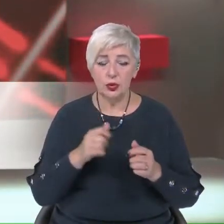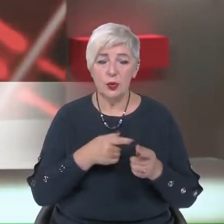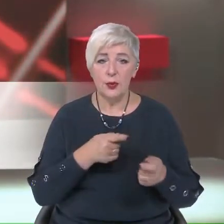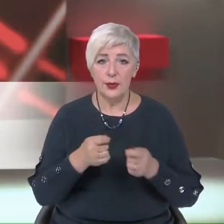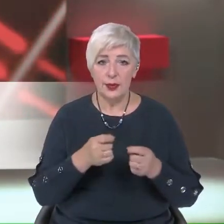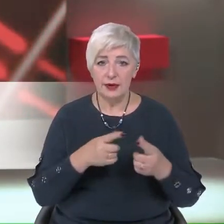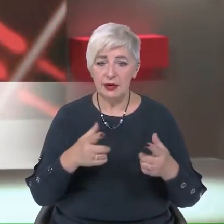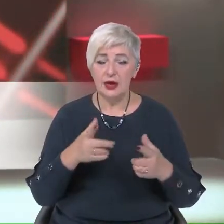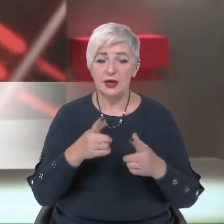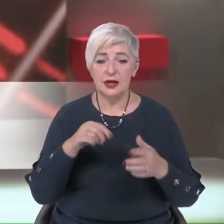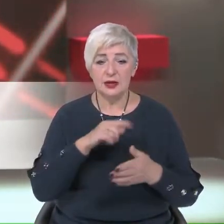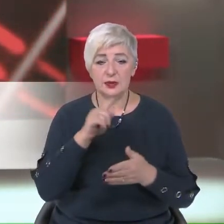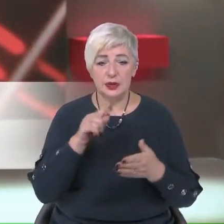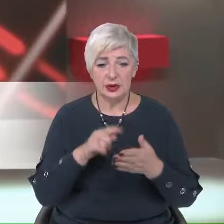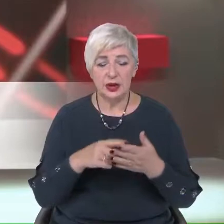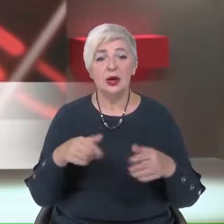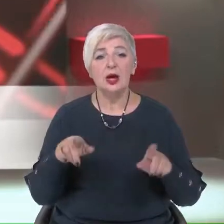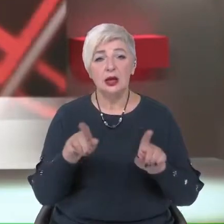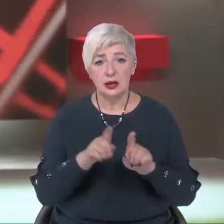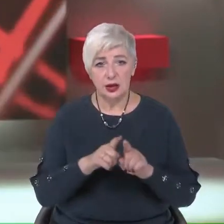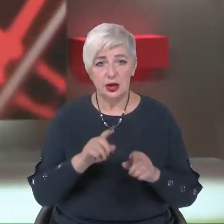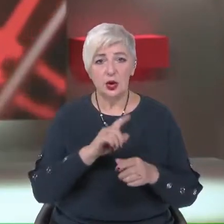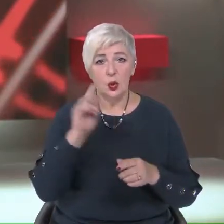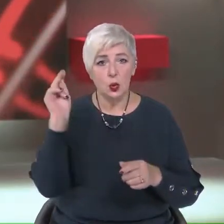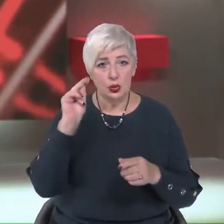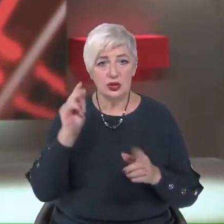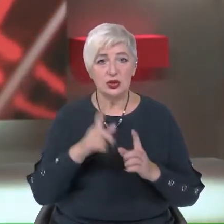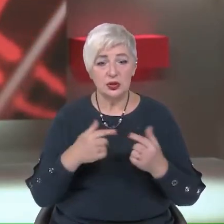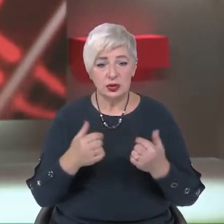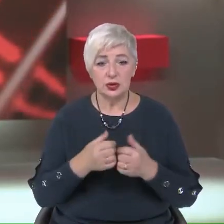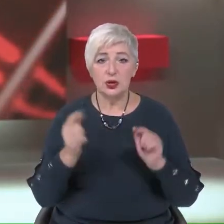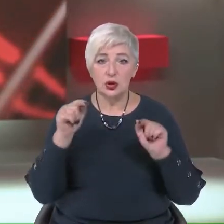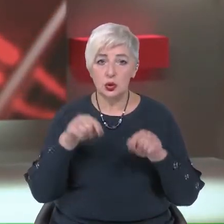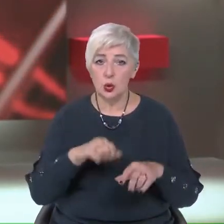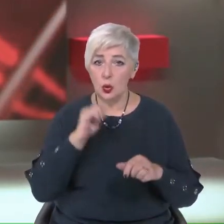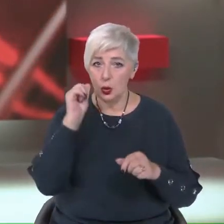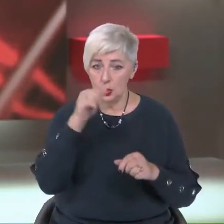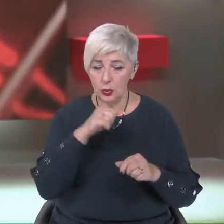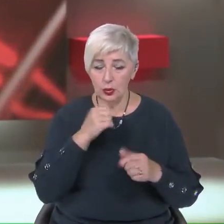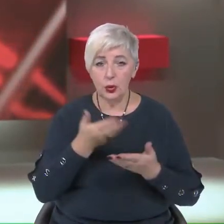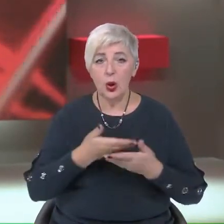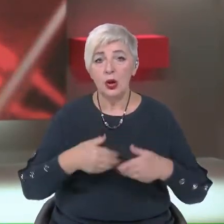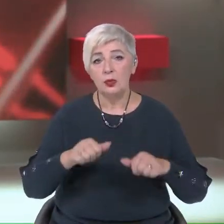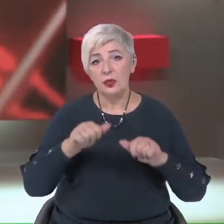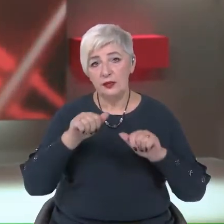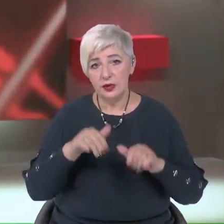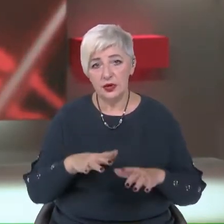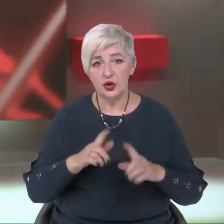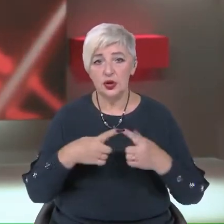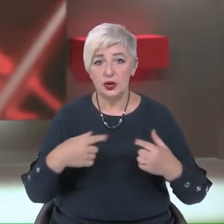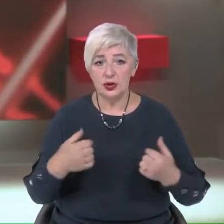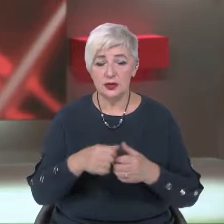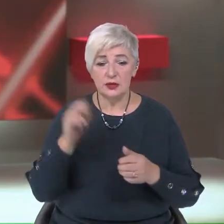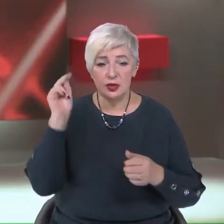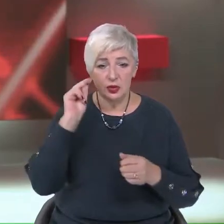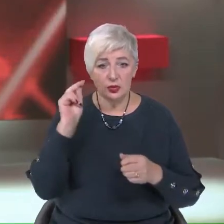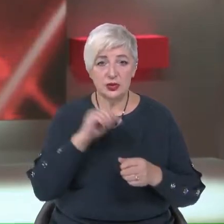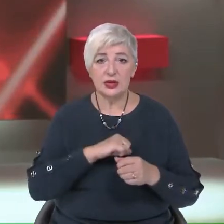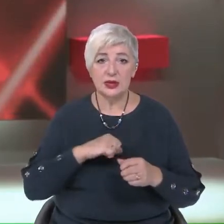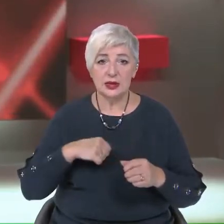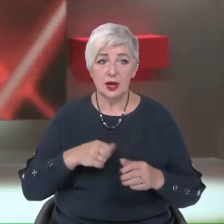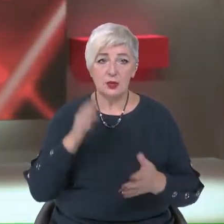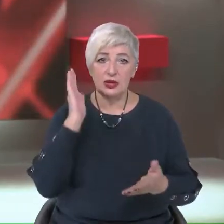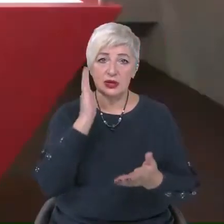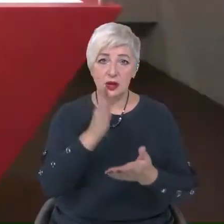АТО організовує такі курси. І цього року ми вирішили організувати курси саме за